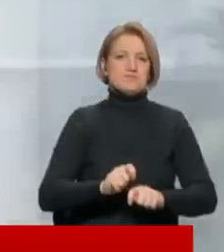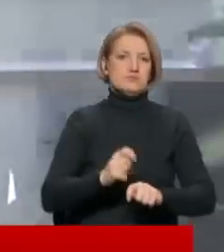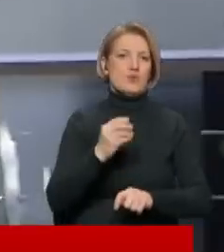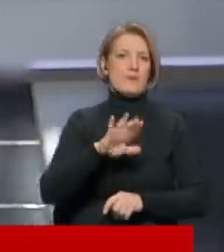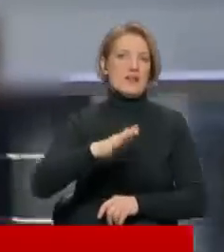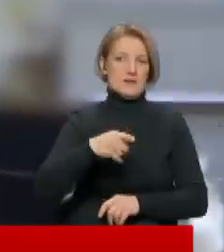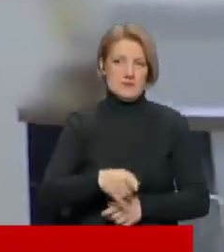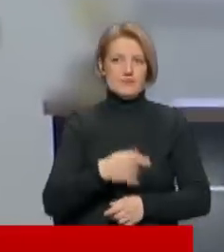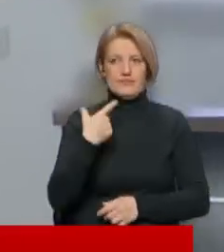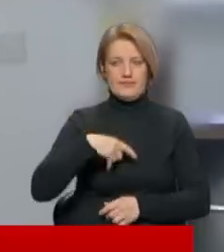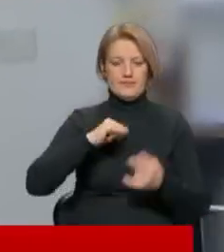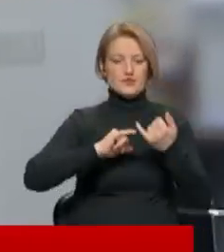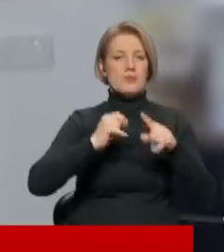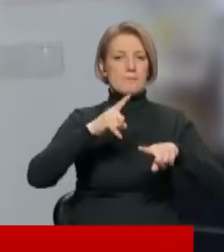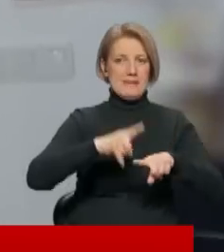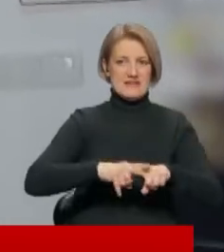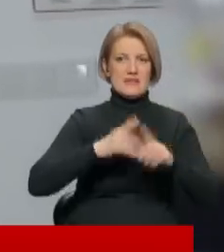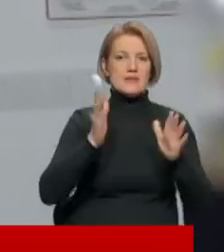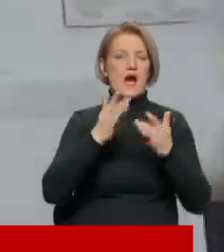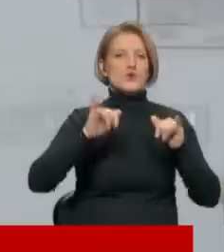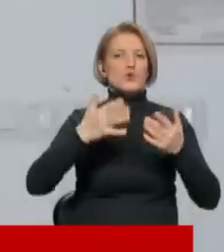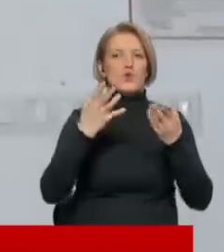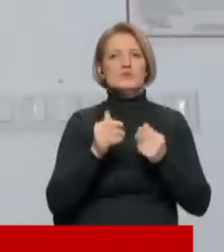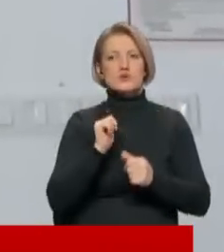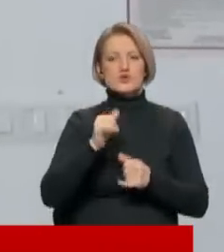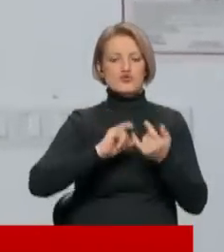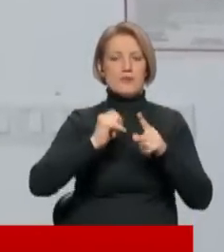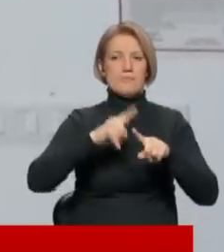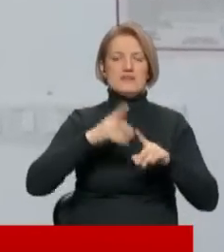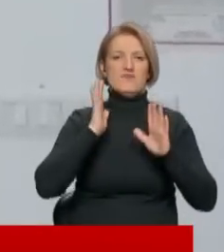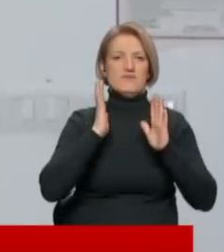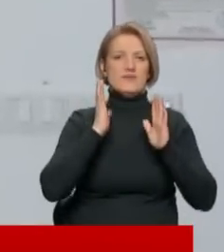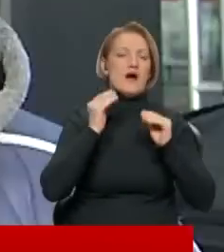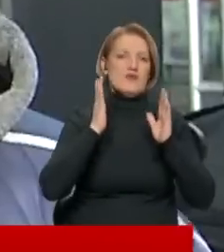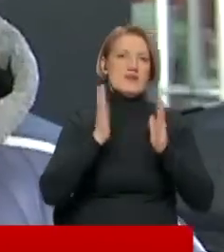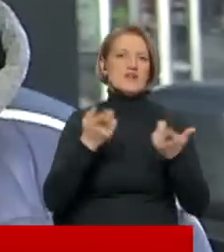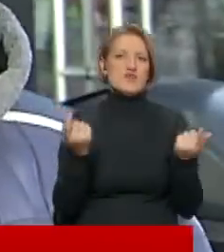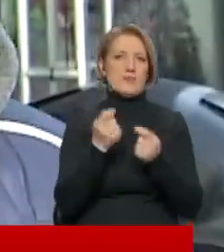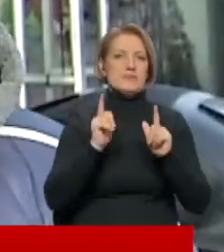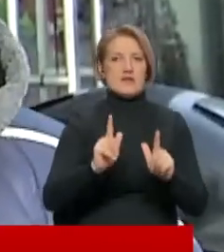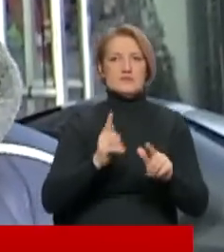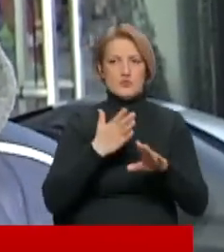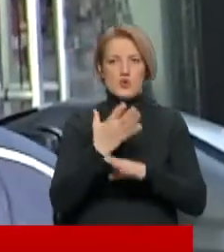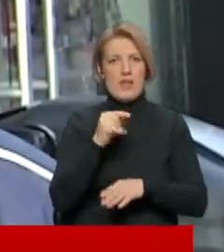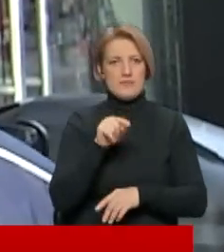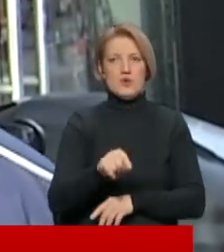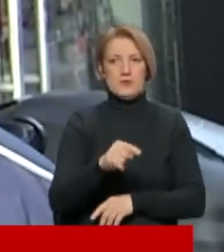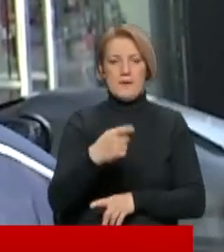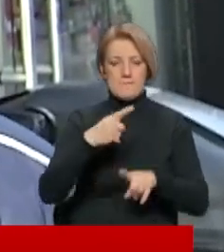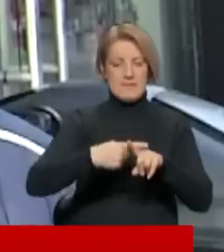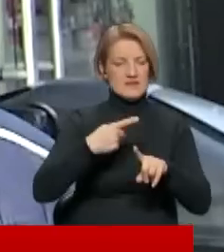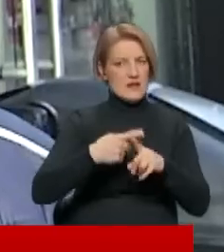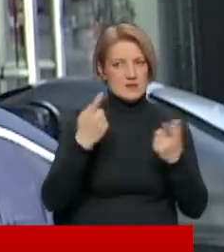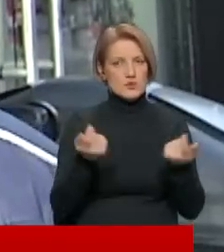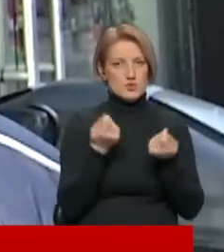gündemde özellikle cumartesi pazar daha yoğun olduğumuz günün cumartesi pazar daha çalışmamız daha mantıklı Ben pazar günleri mesela cumartesi